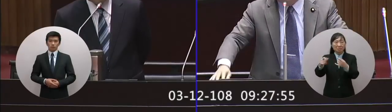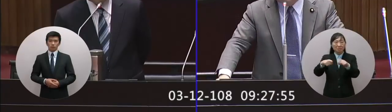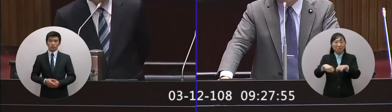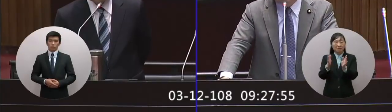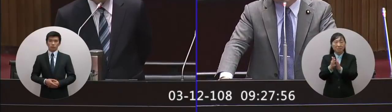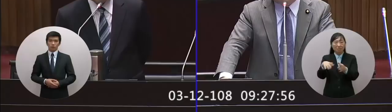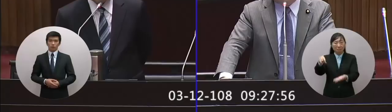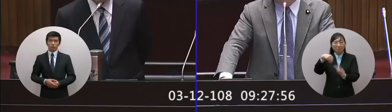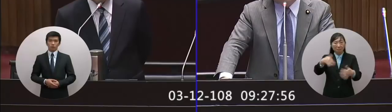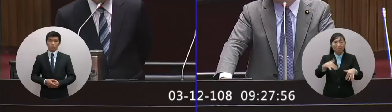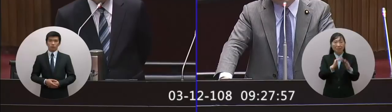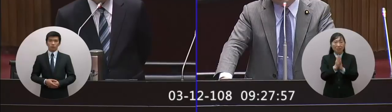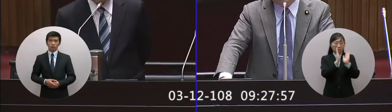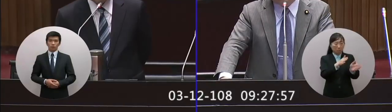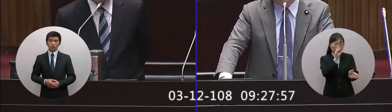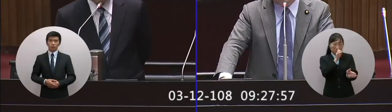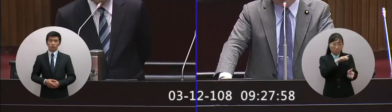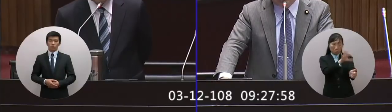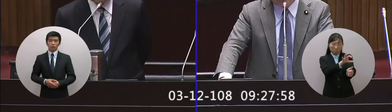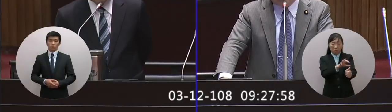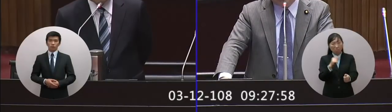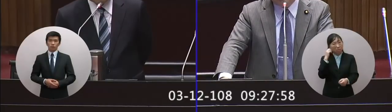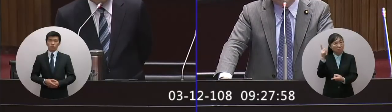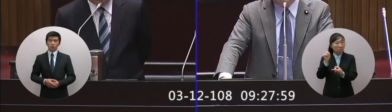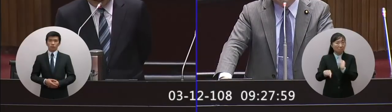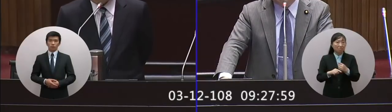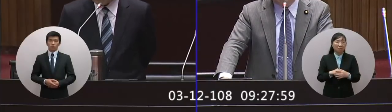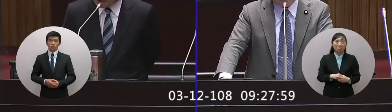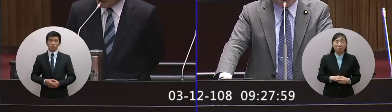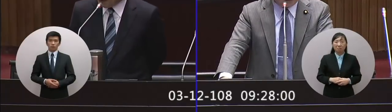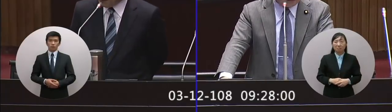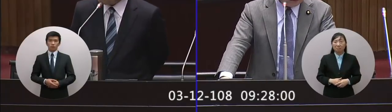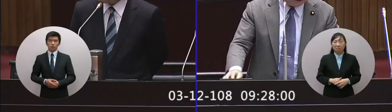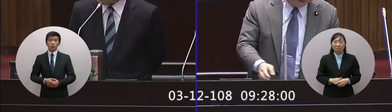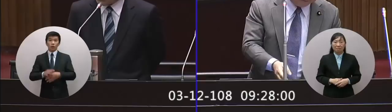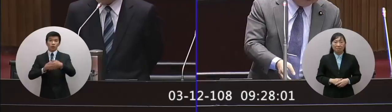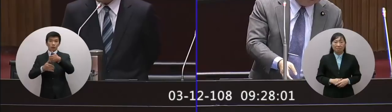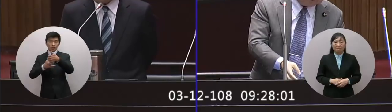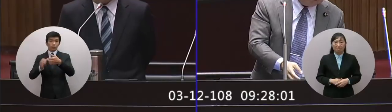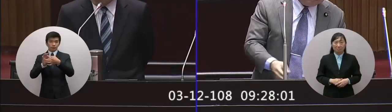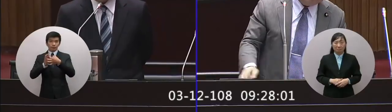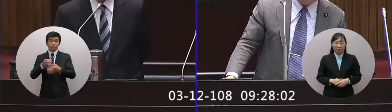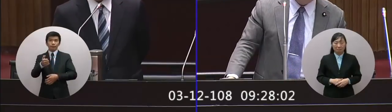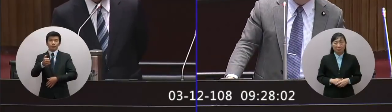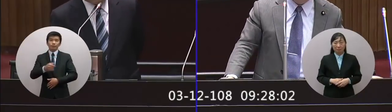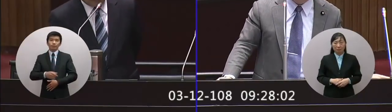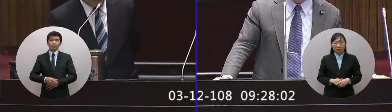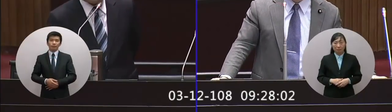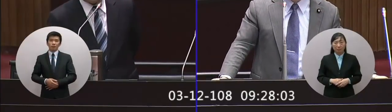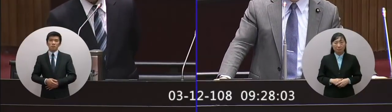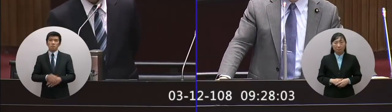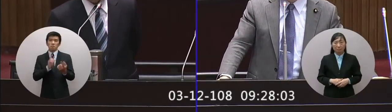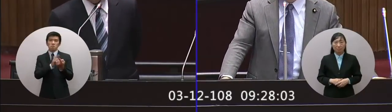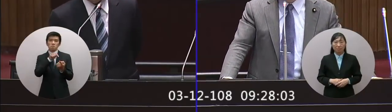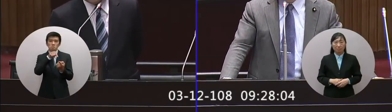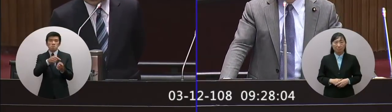在这边责备这些部会首长，我觉得这样逻辑是有问题的。 谢谢委员关心，有关怎么